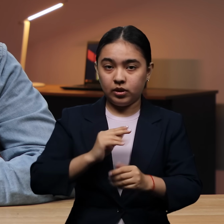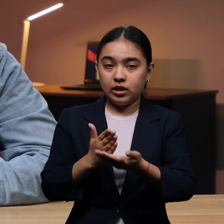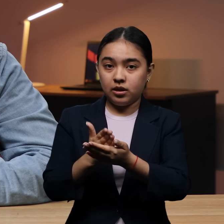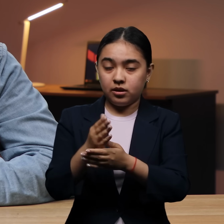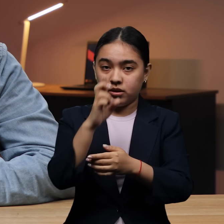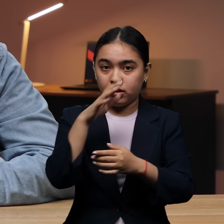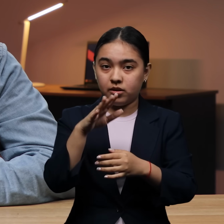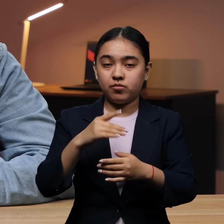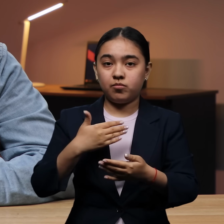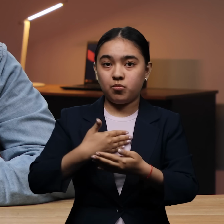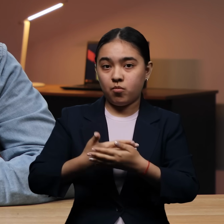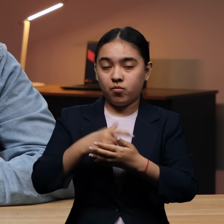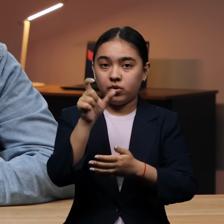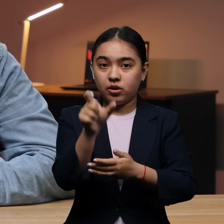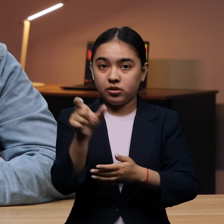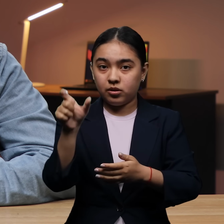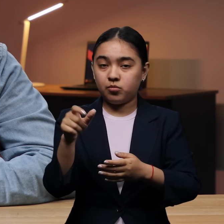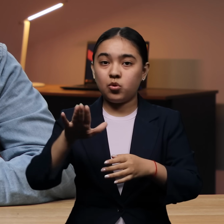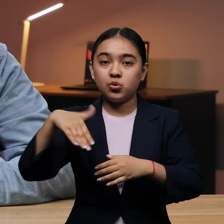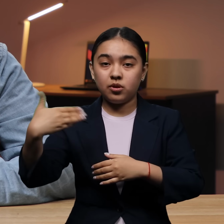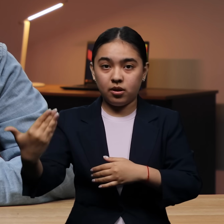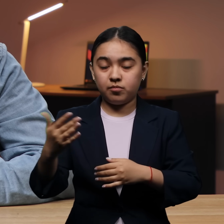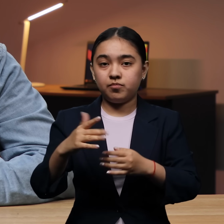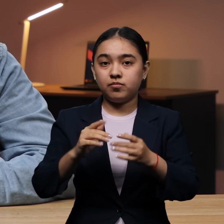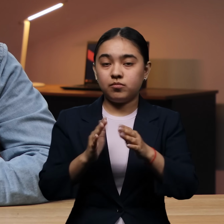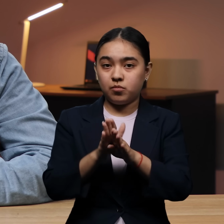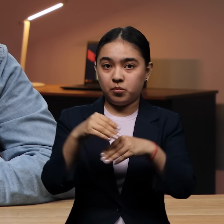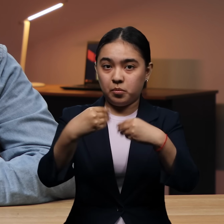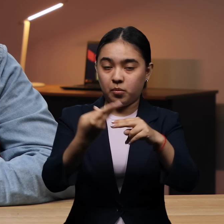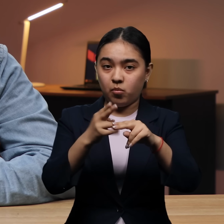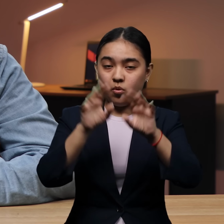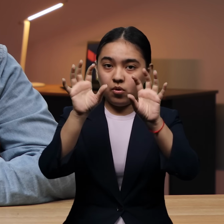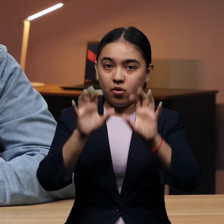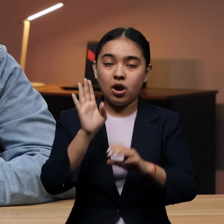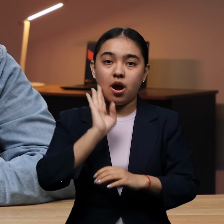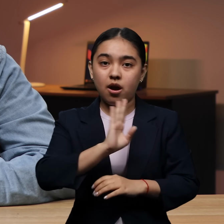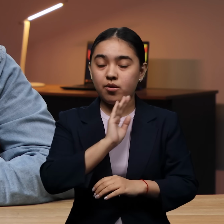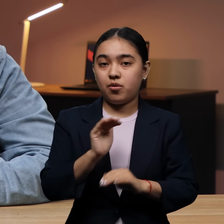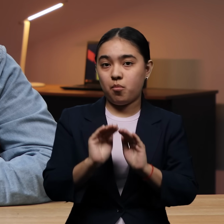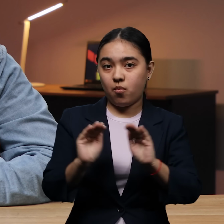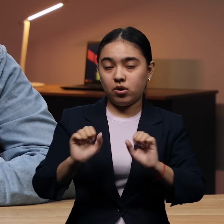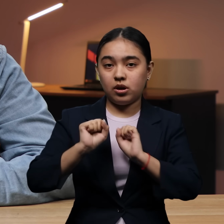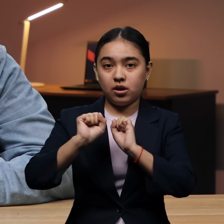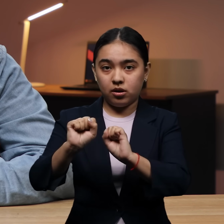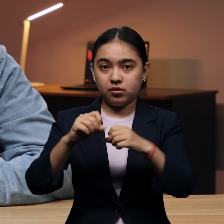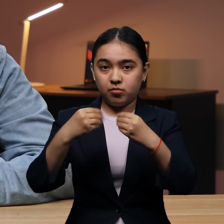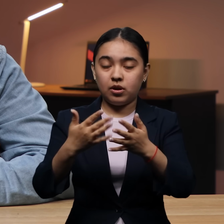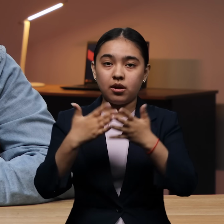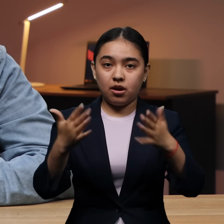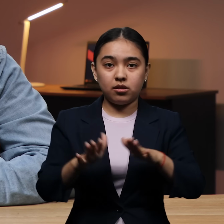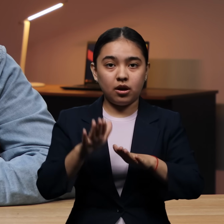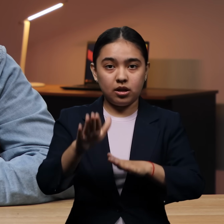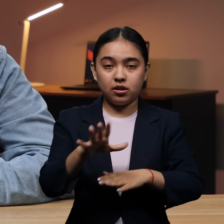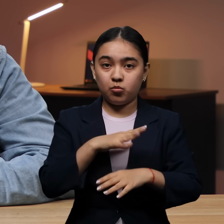kiradi. Davlat sektoridagi bir guruh progressiv insonlar va jamoatchilik faollari tomonidan ilgari surilgan bu qonun ayollar va bolalar himoyasi